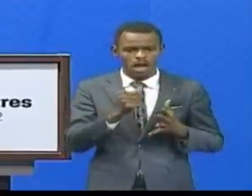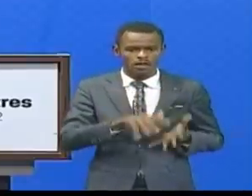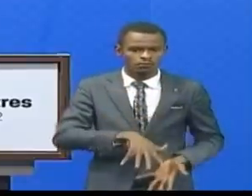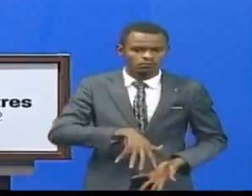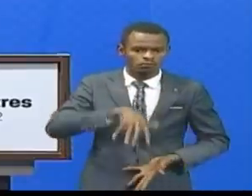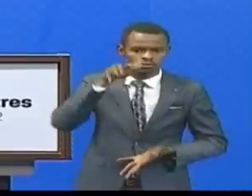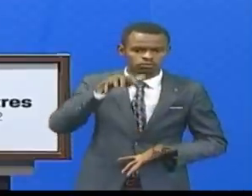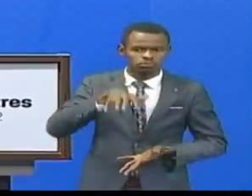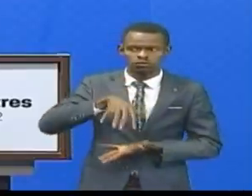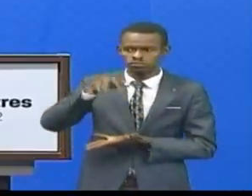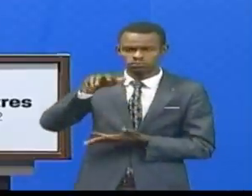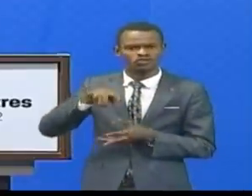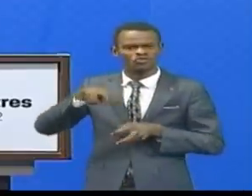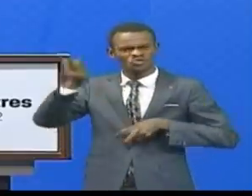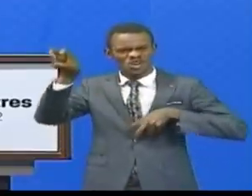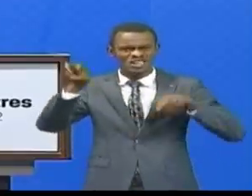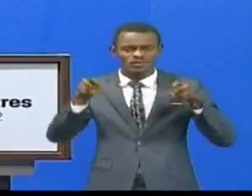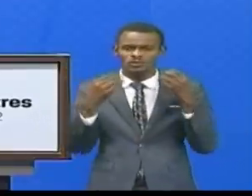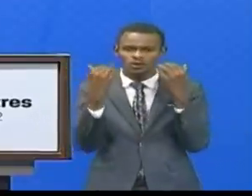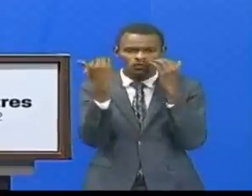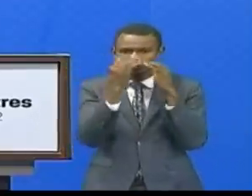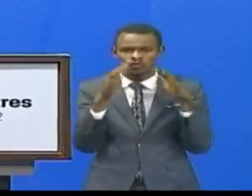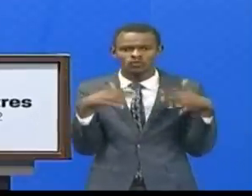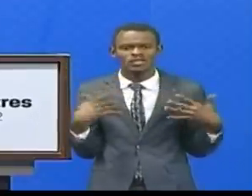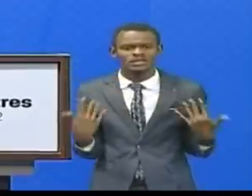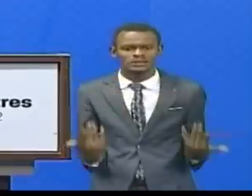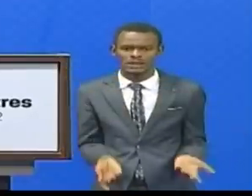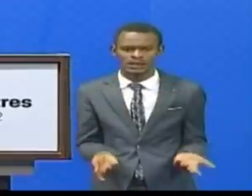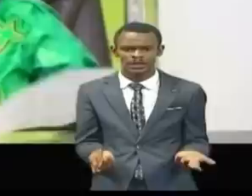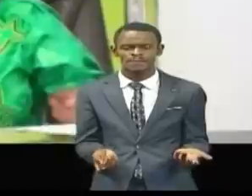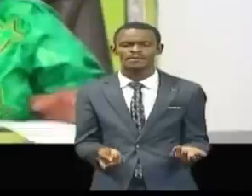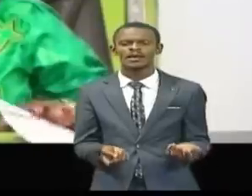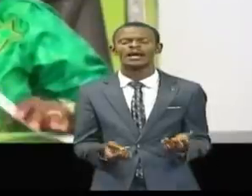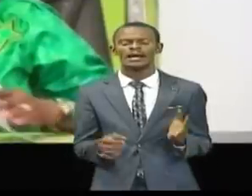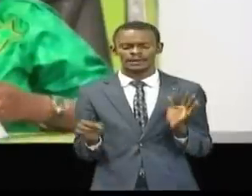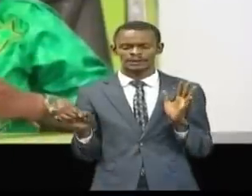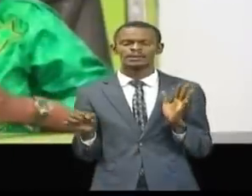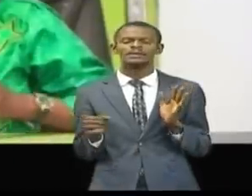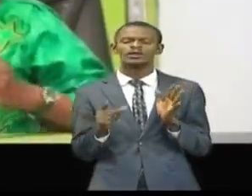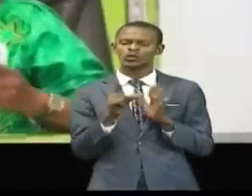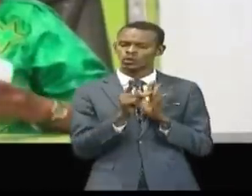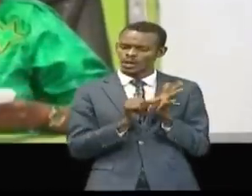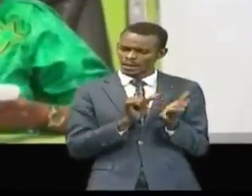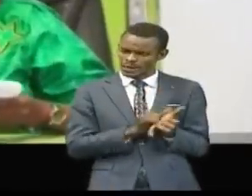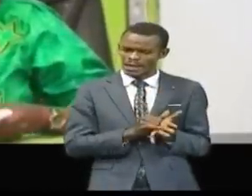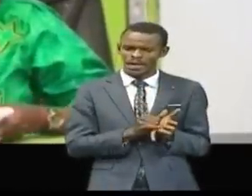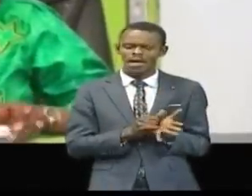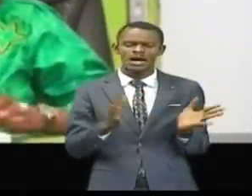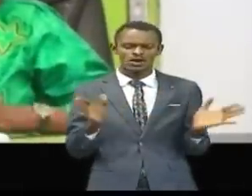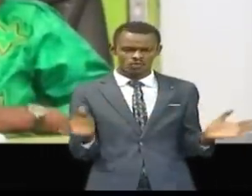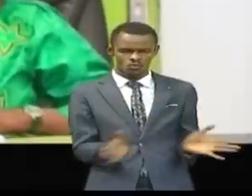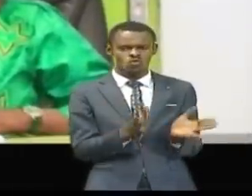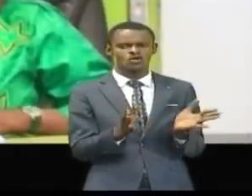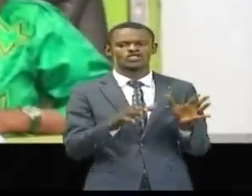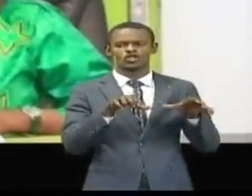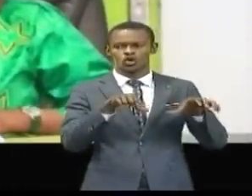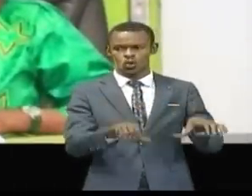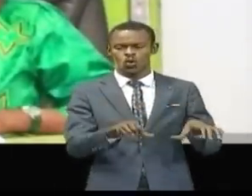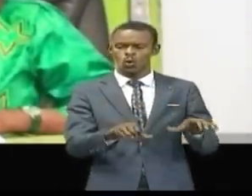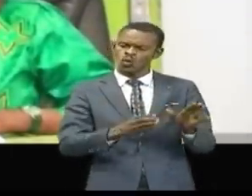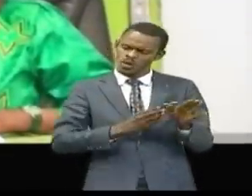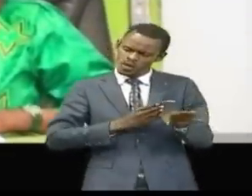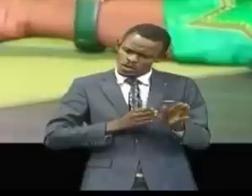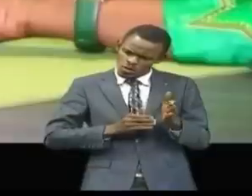montrée satisfaite de l'engagement effectif des autorités congolaises et elle a réitéré toute